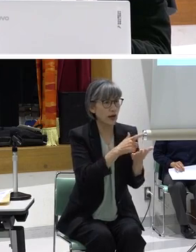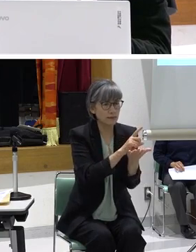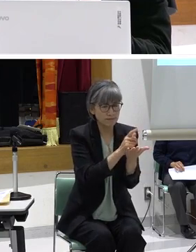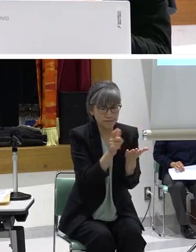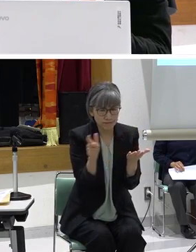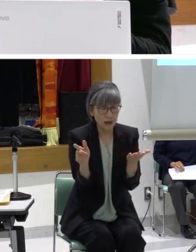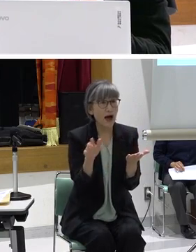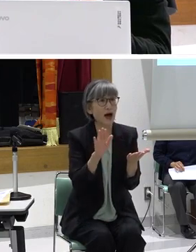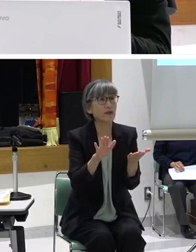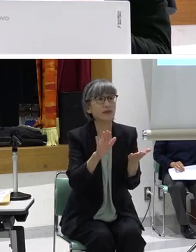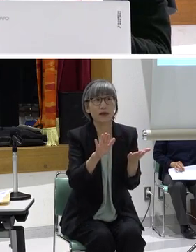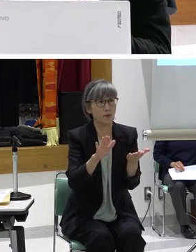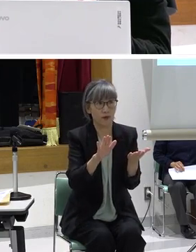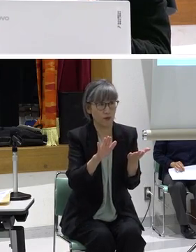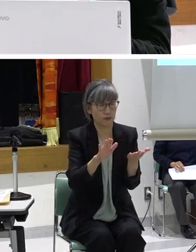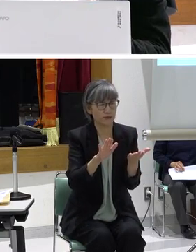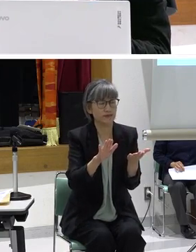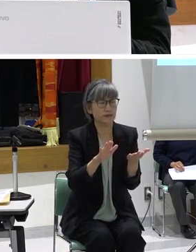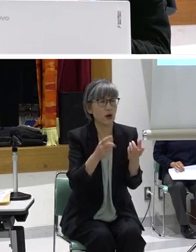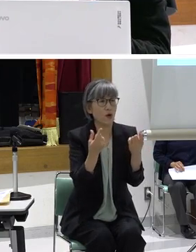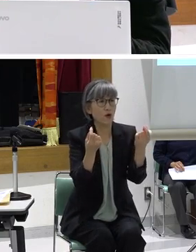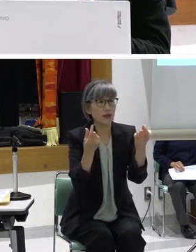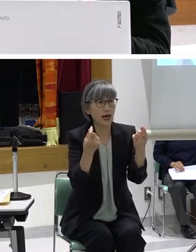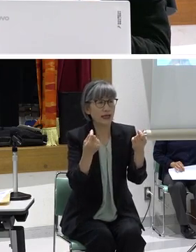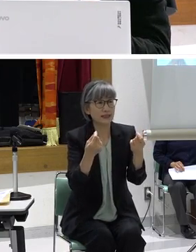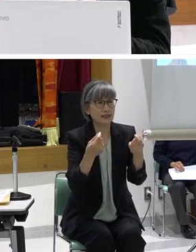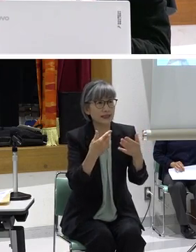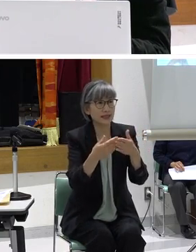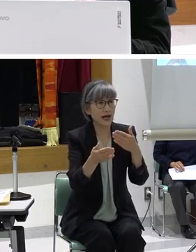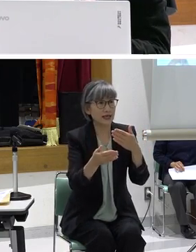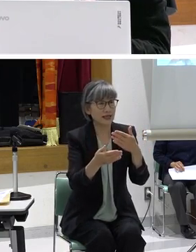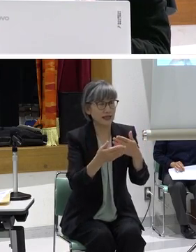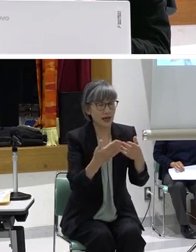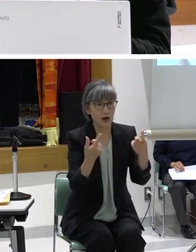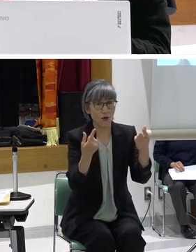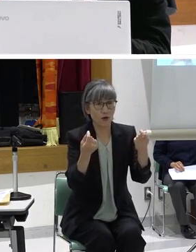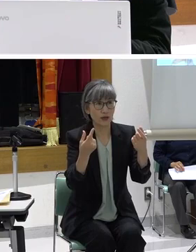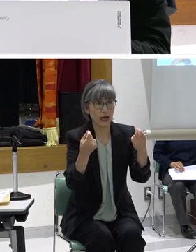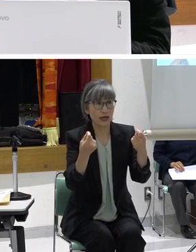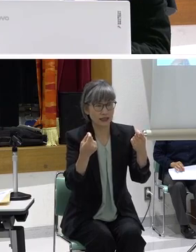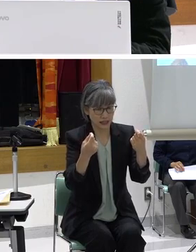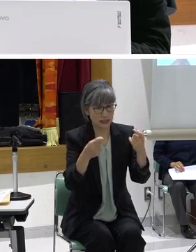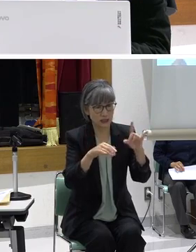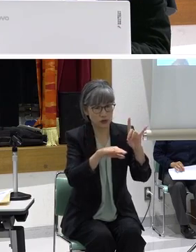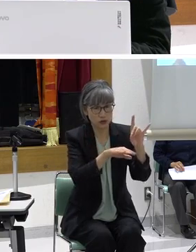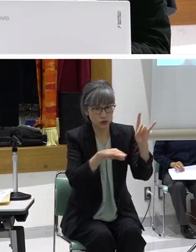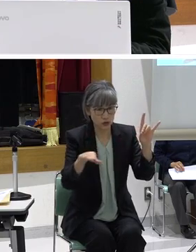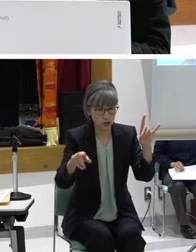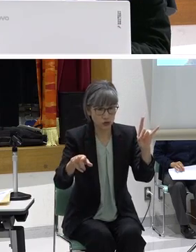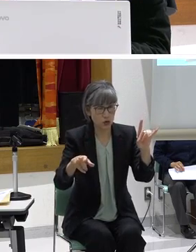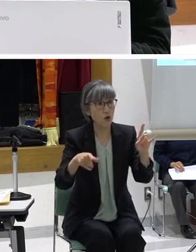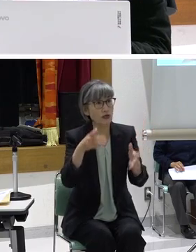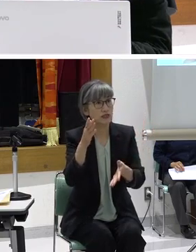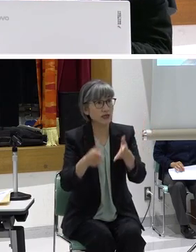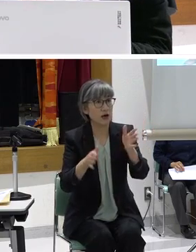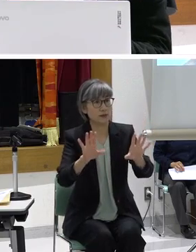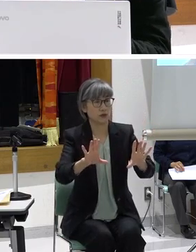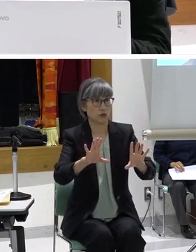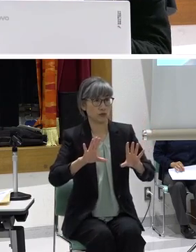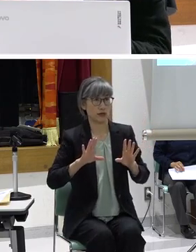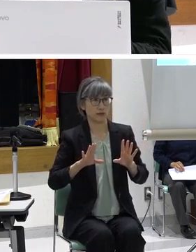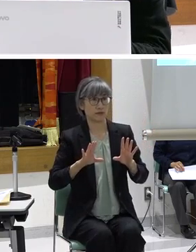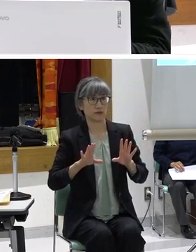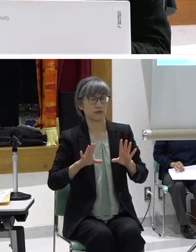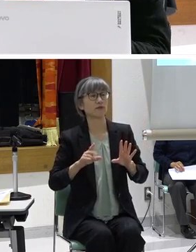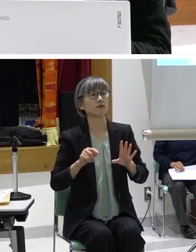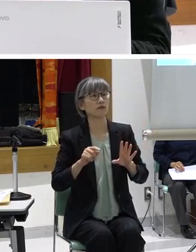が、同じ体験あるいは同じ水準のサービスを得る、同じ体験